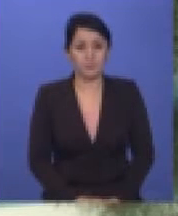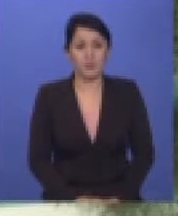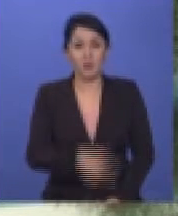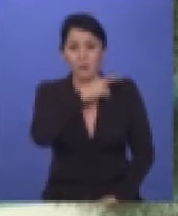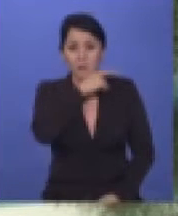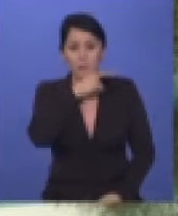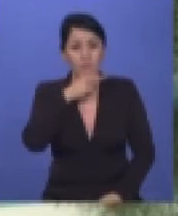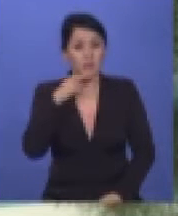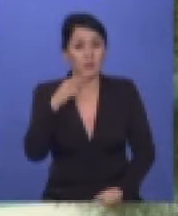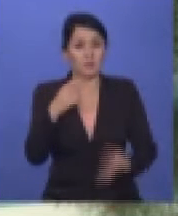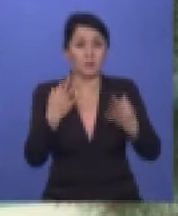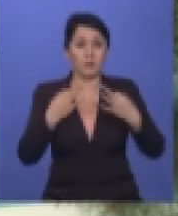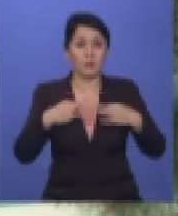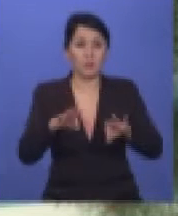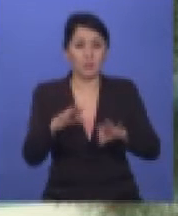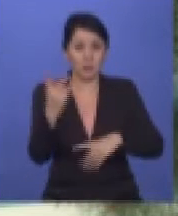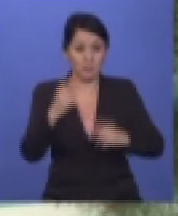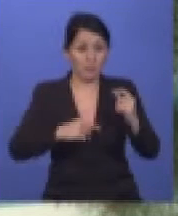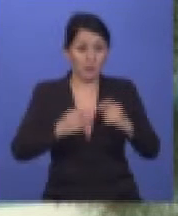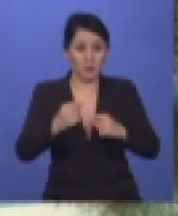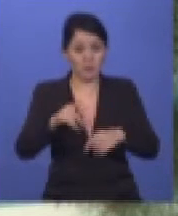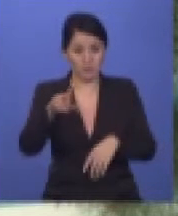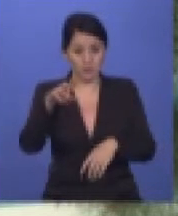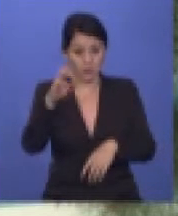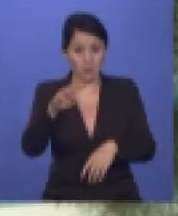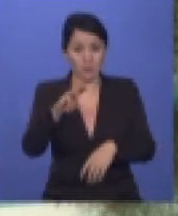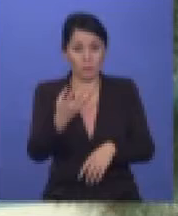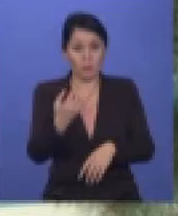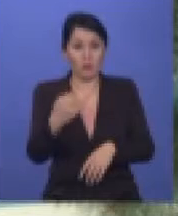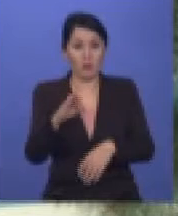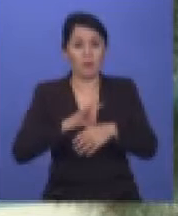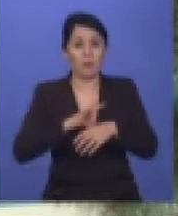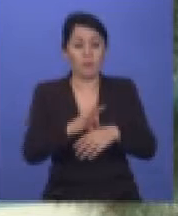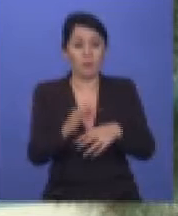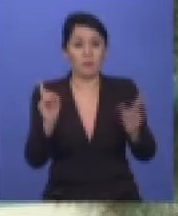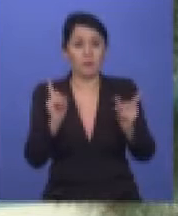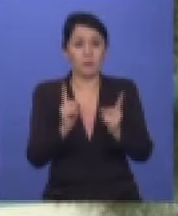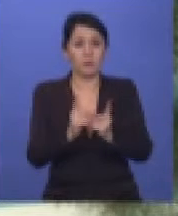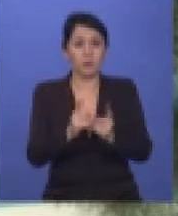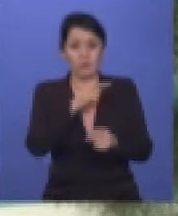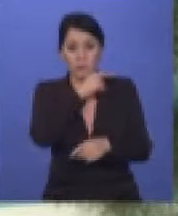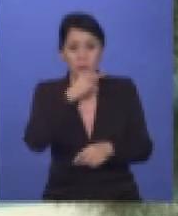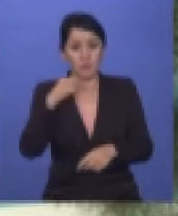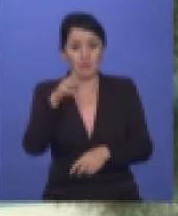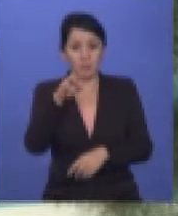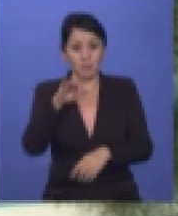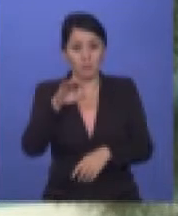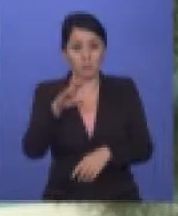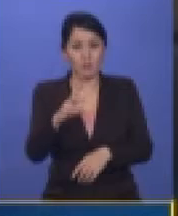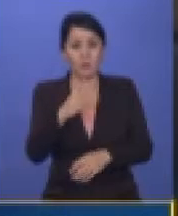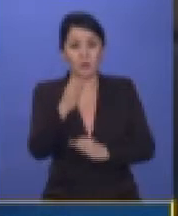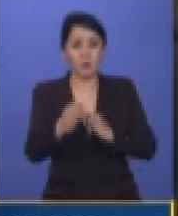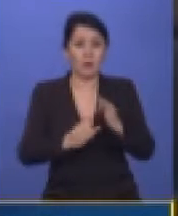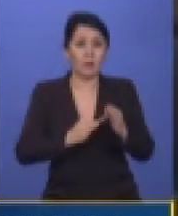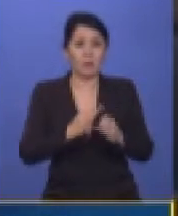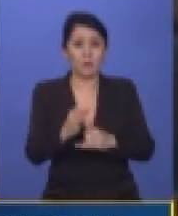На полях неформального саммита Содружества независимых государств президент Касым Жомарт Токаев провел встречу с президентом России